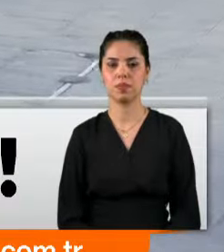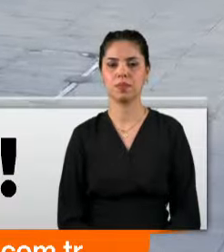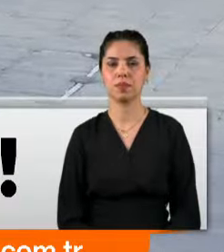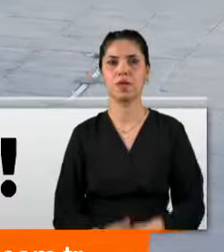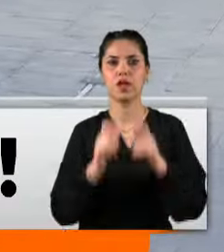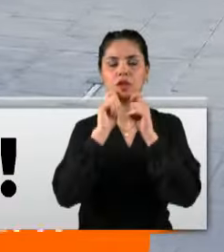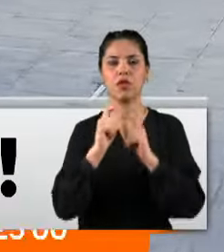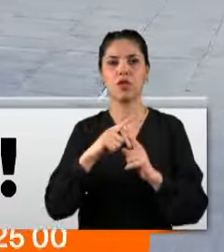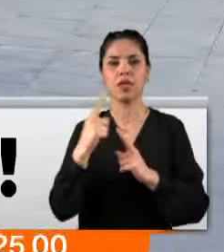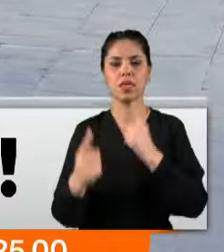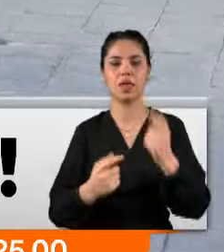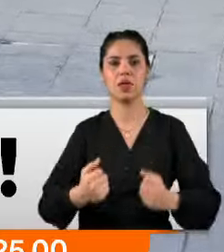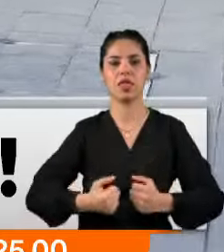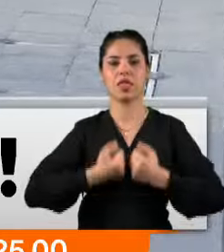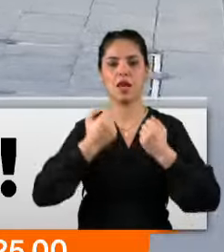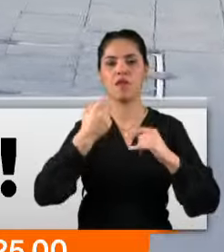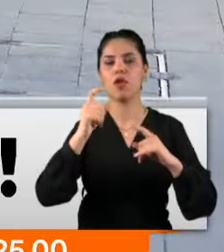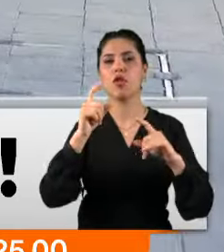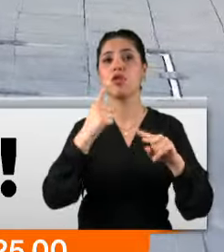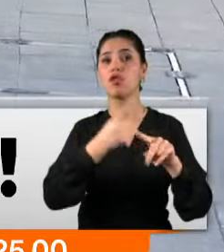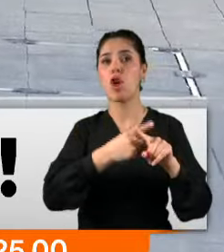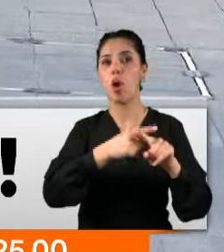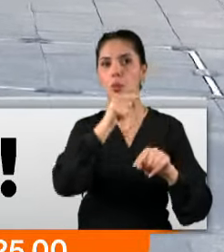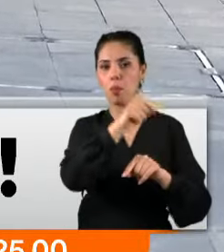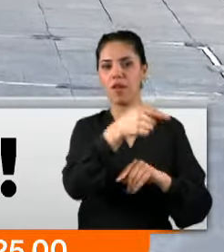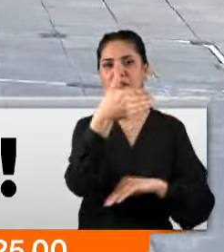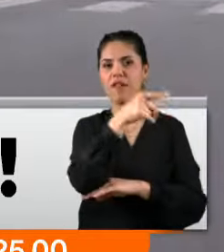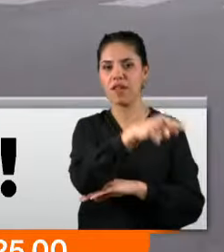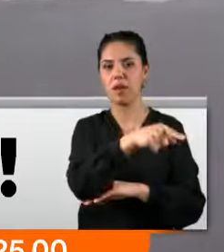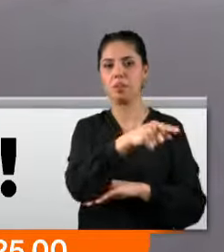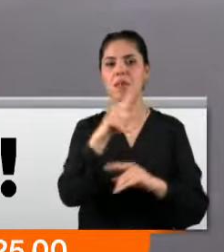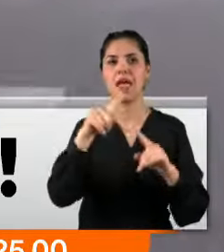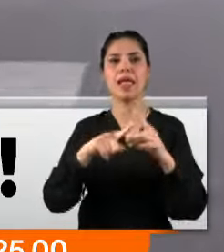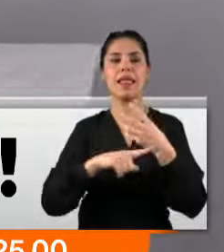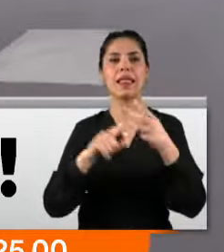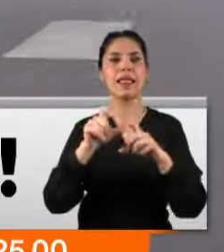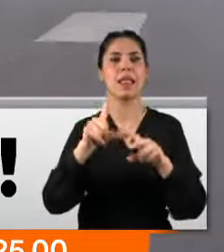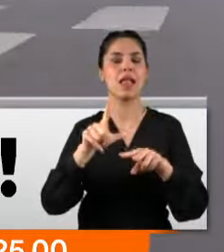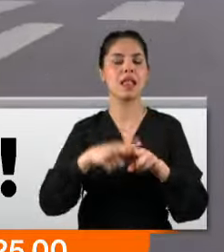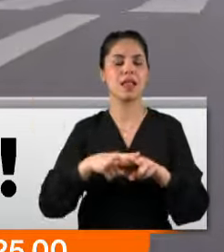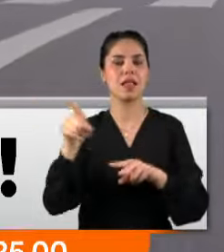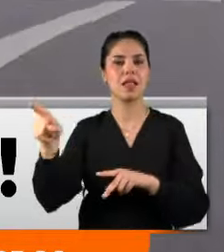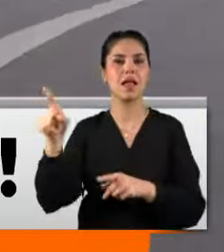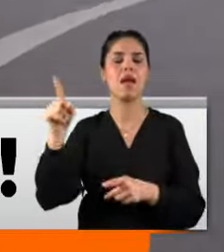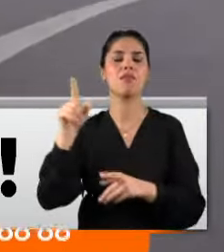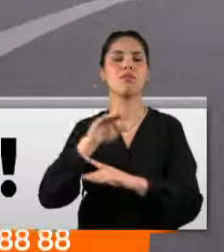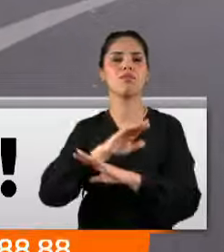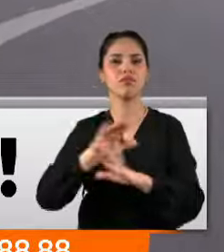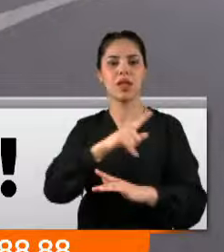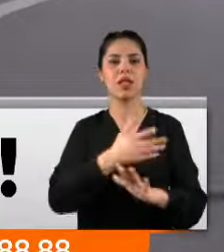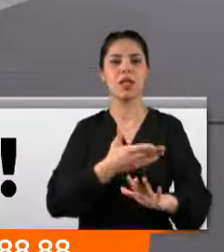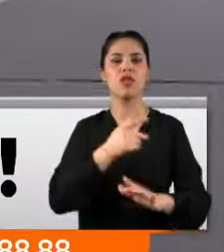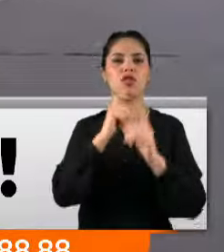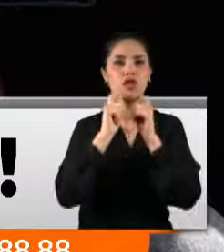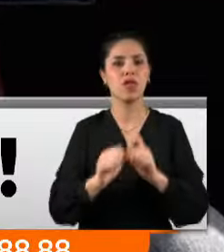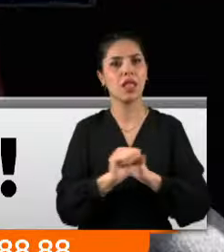Çinli teknoloji devi Xiaomi, Tesla'yı bitirmek için sıra dışı bir adım attı. Porsche'yi andıran elektrikli aracını Çin'de zararına